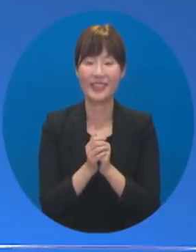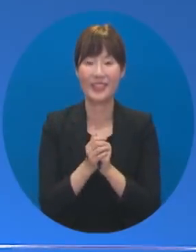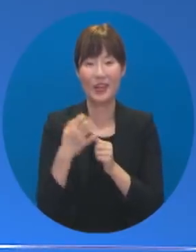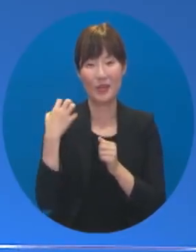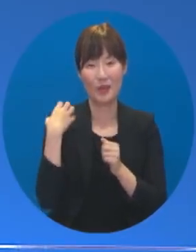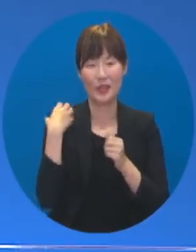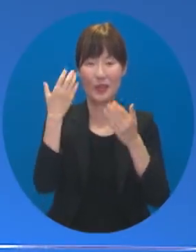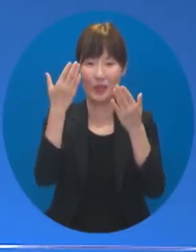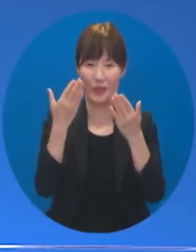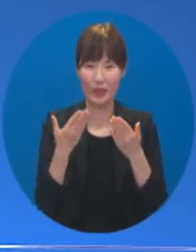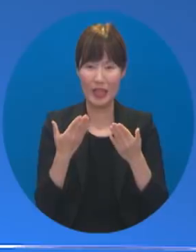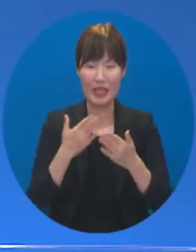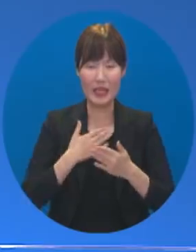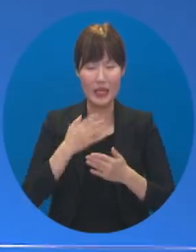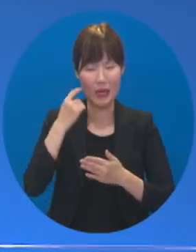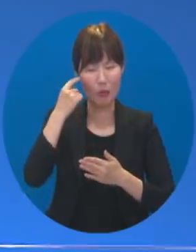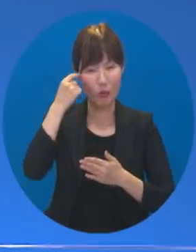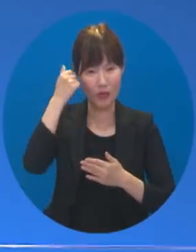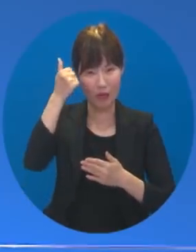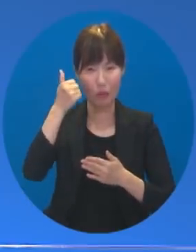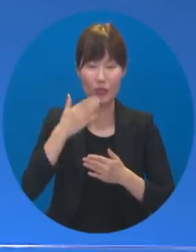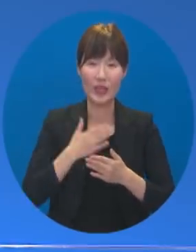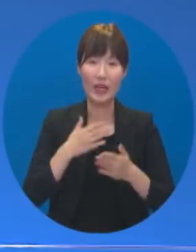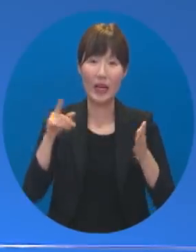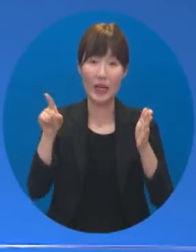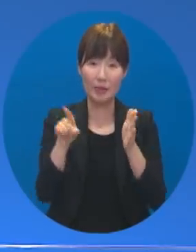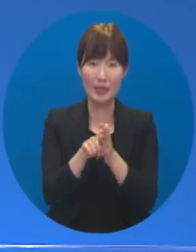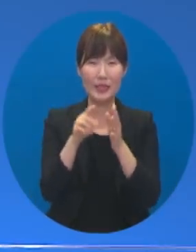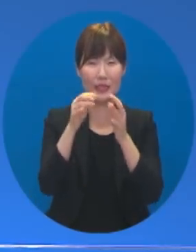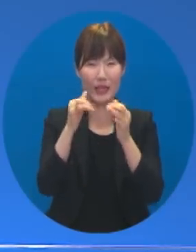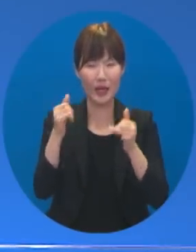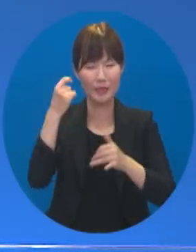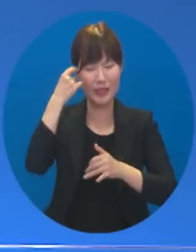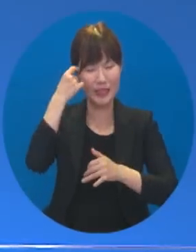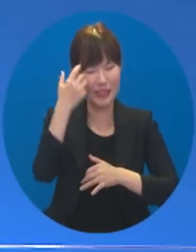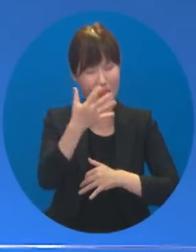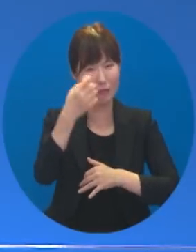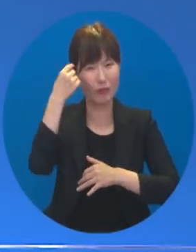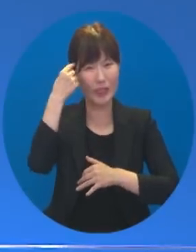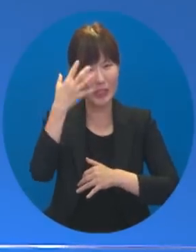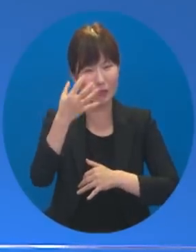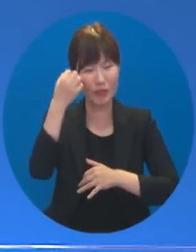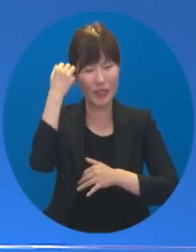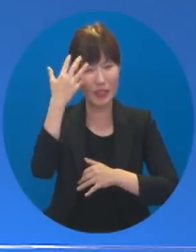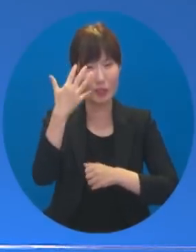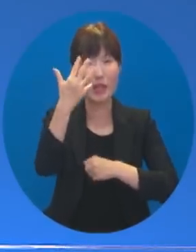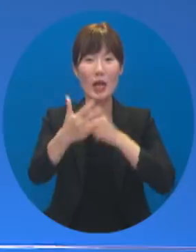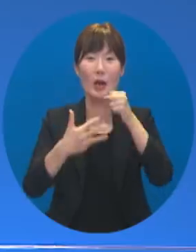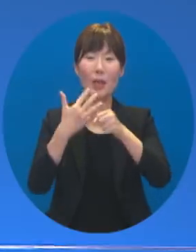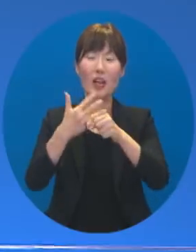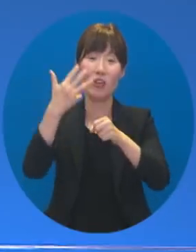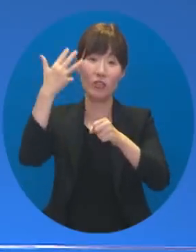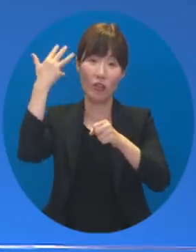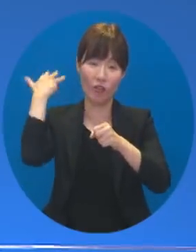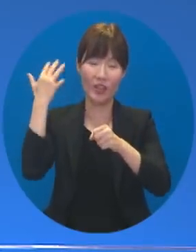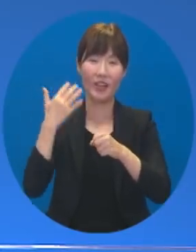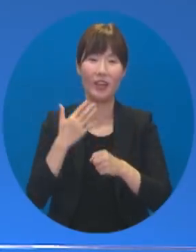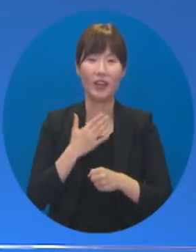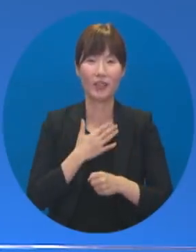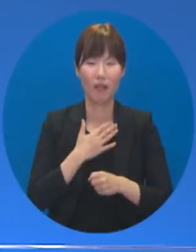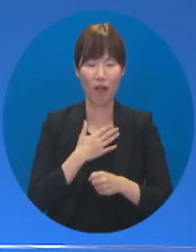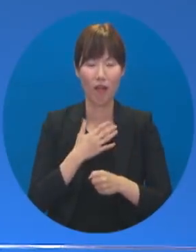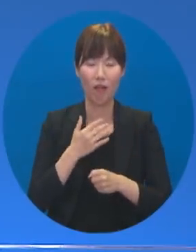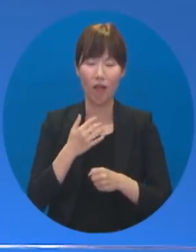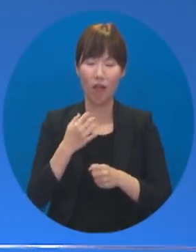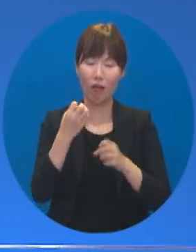목사이고 내가 왜 신앙인이고 이런 질문들 8년 전에 도무지 어떤 것도